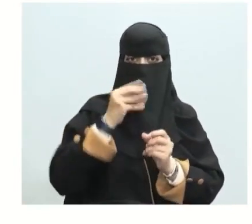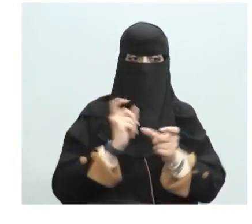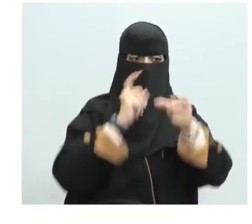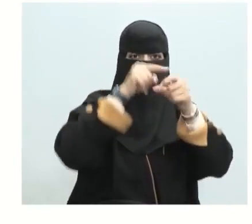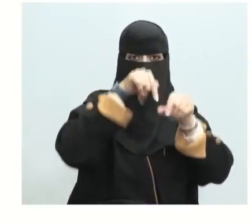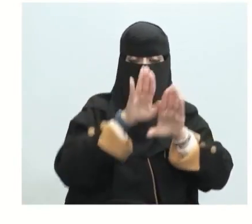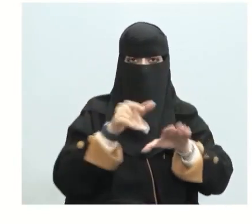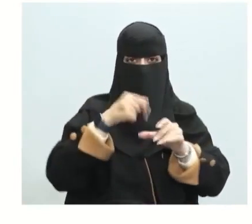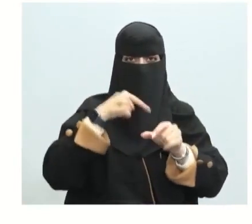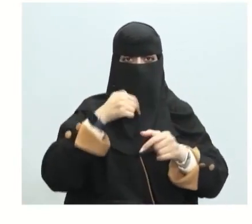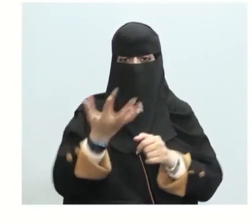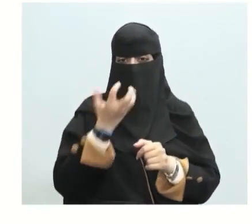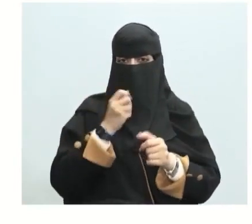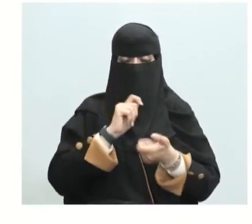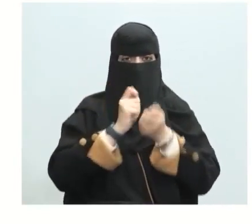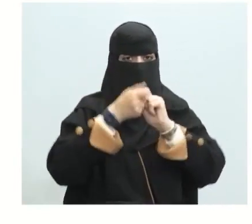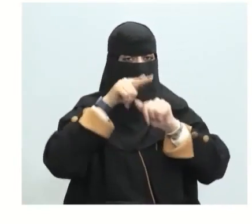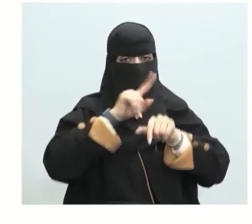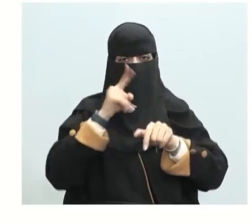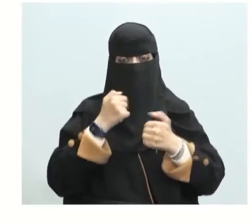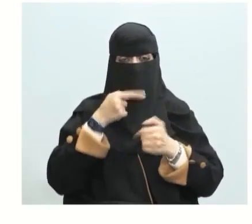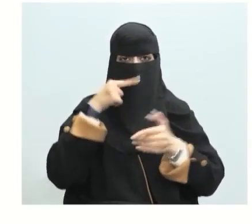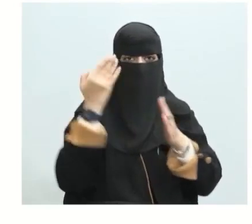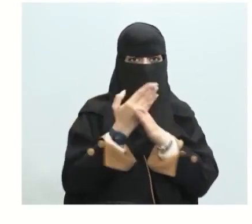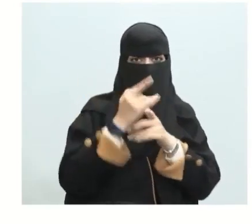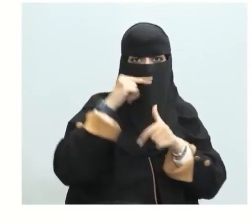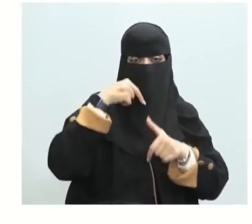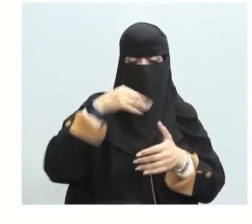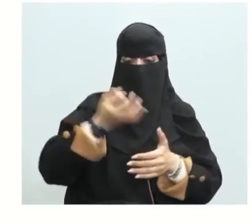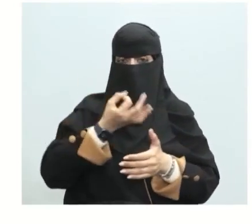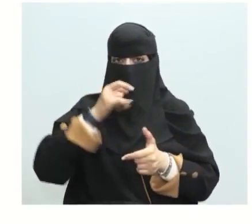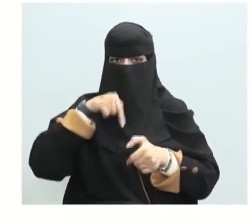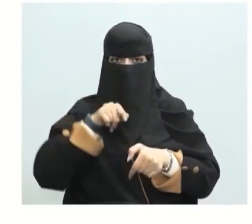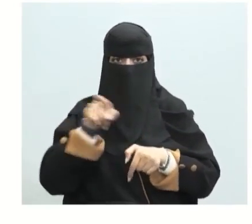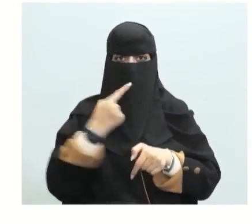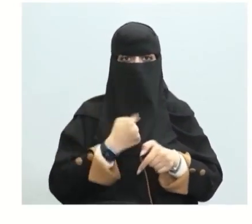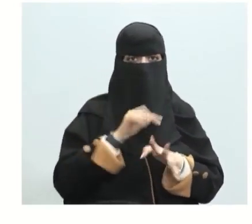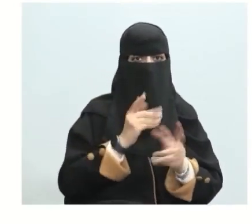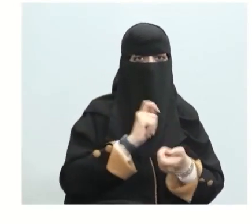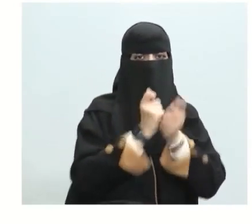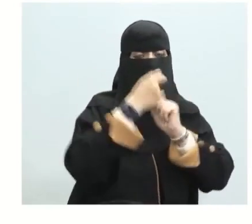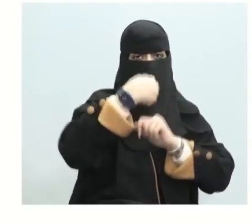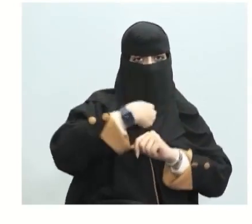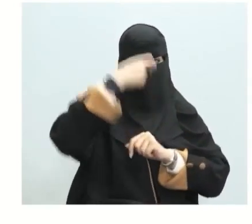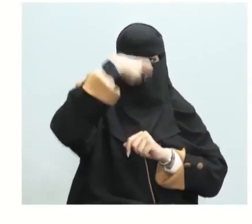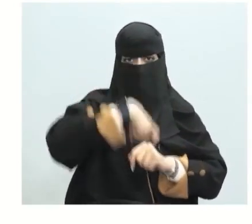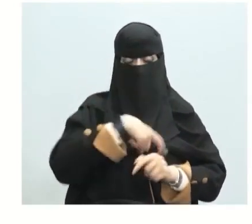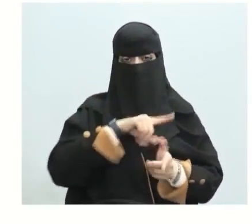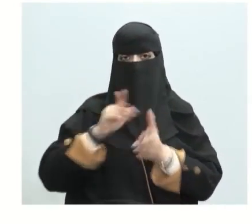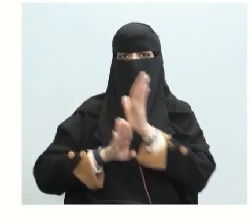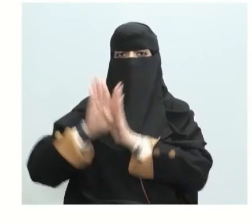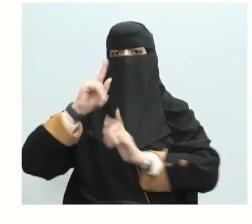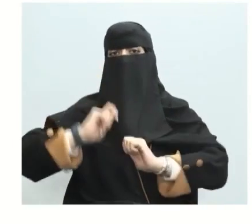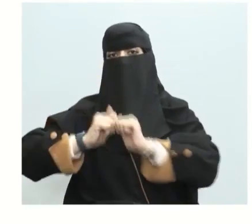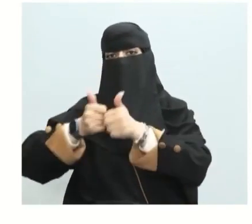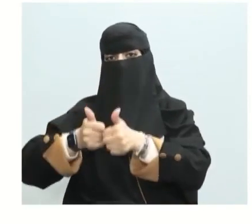اليه فهو لا يشعر بالحاجه الى التغيير انني اتحدث اليوم الى من يرغب في تغيير ذاته وتطوير